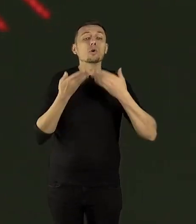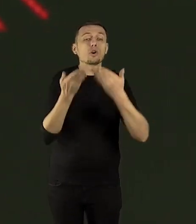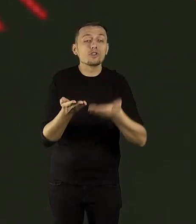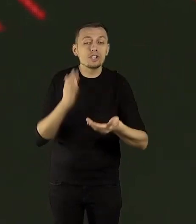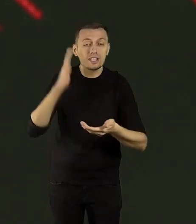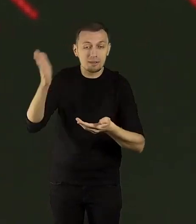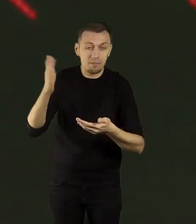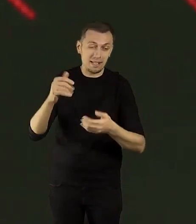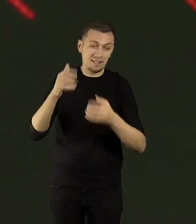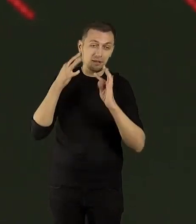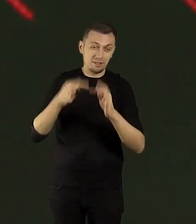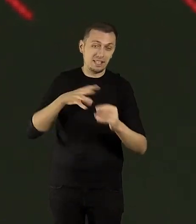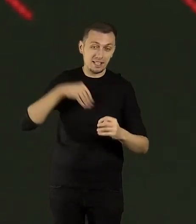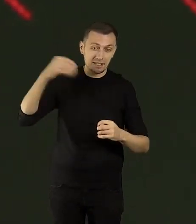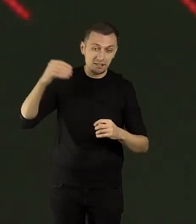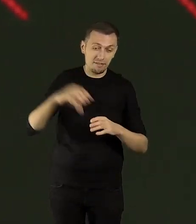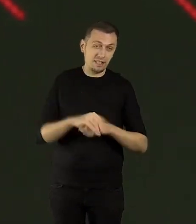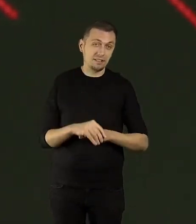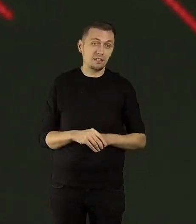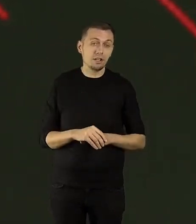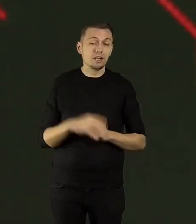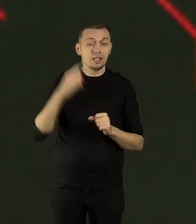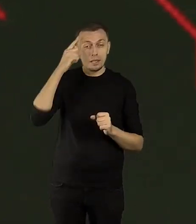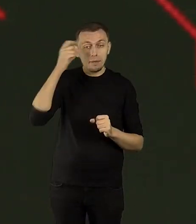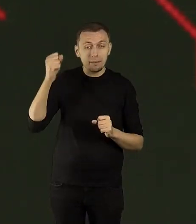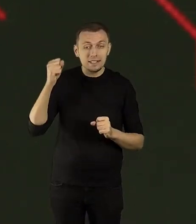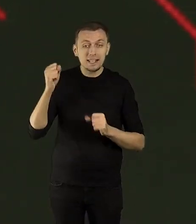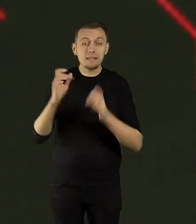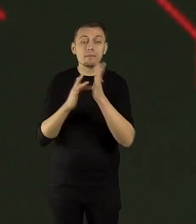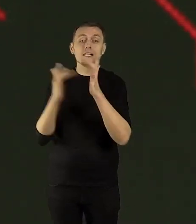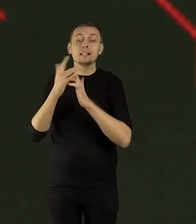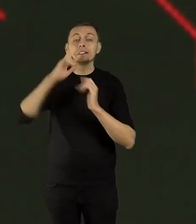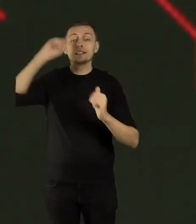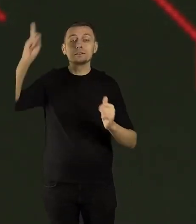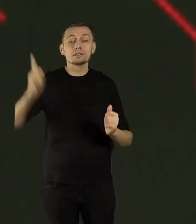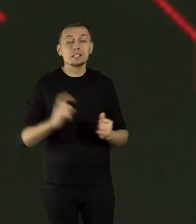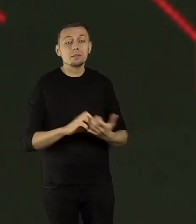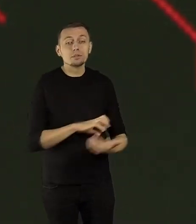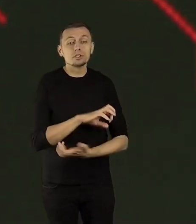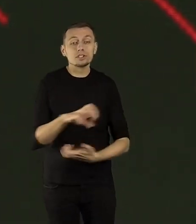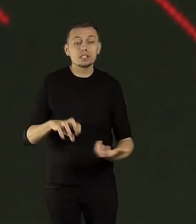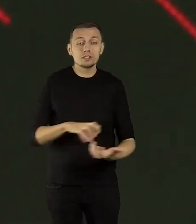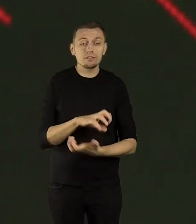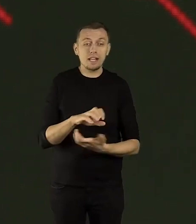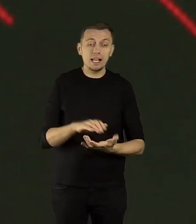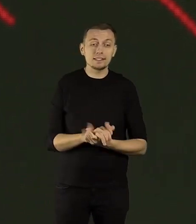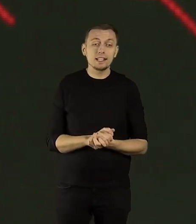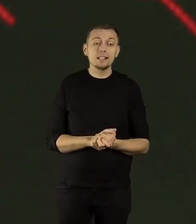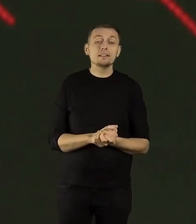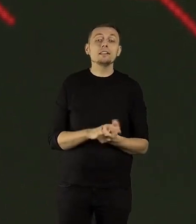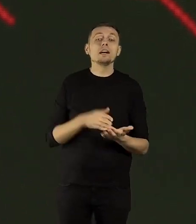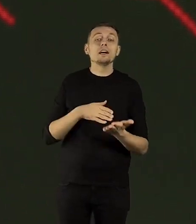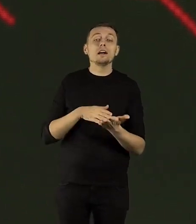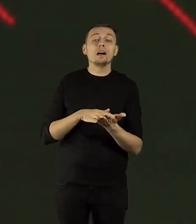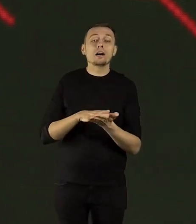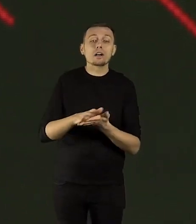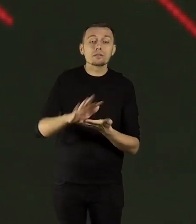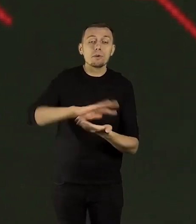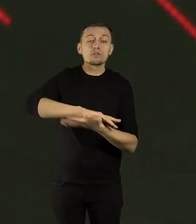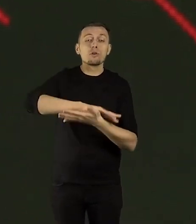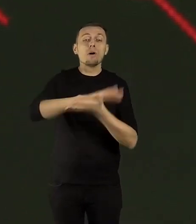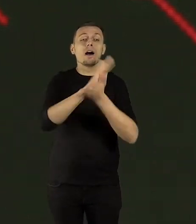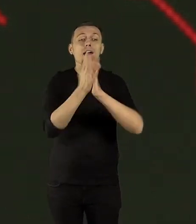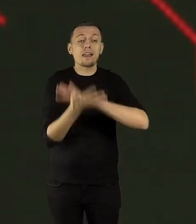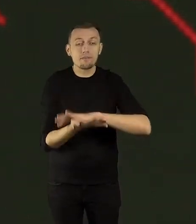I rozpoczął rewolucję, która trwa do dziś. A Jego naśladowcy kontynuowali